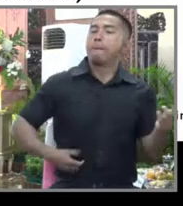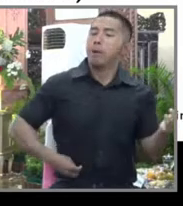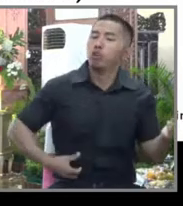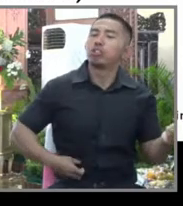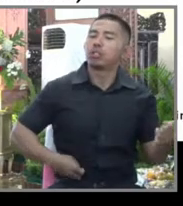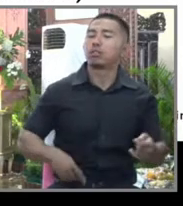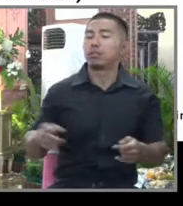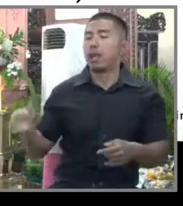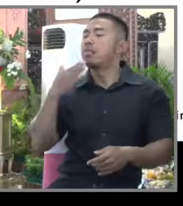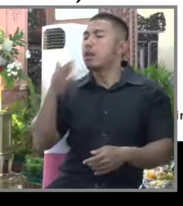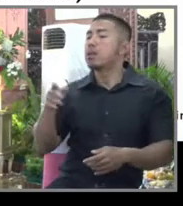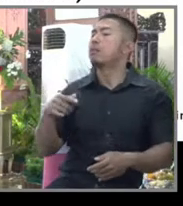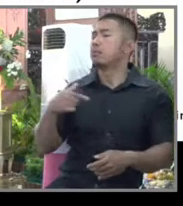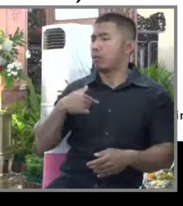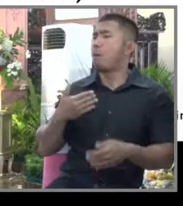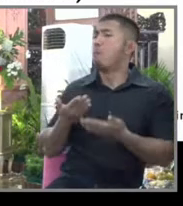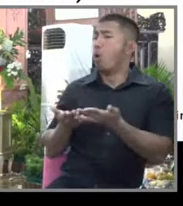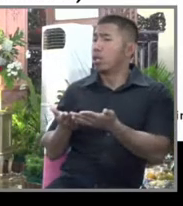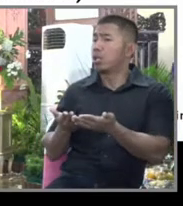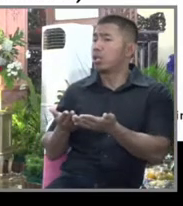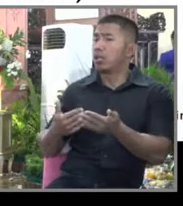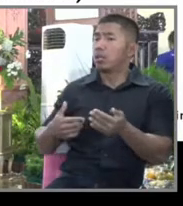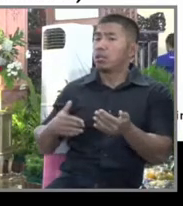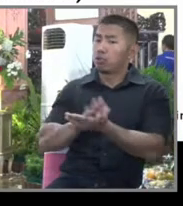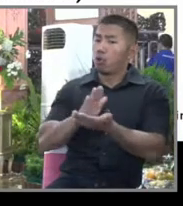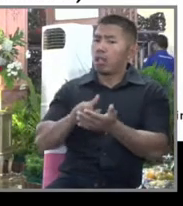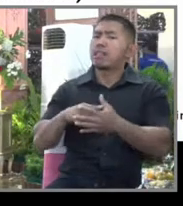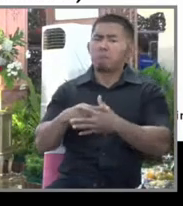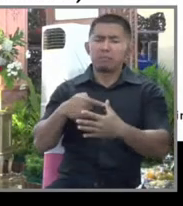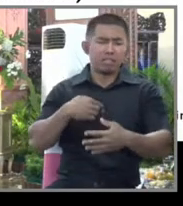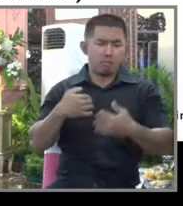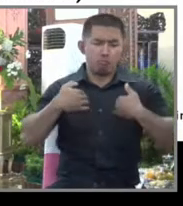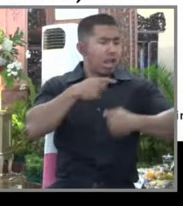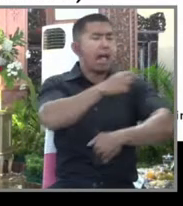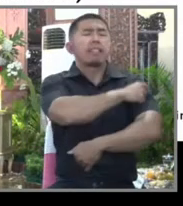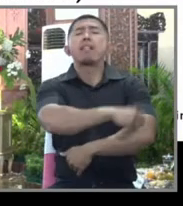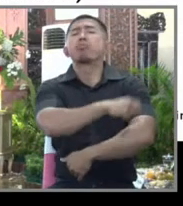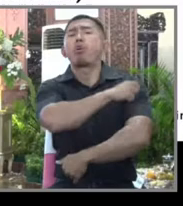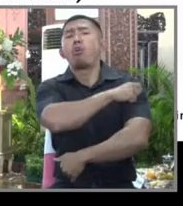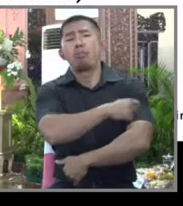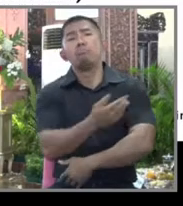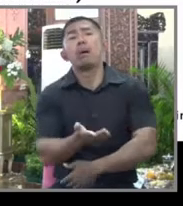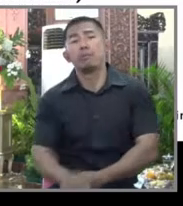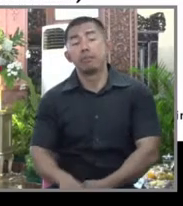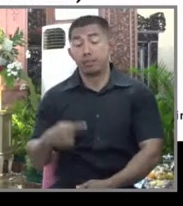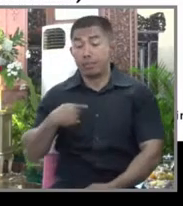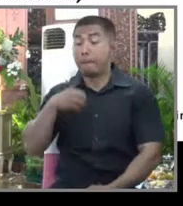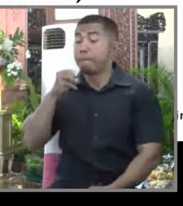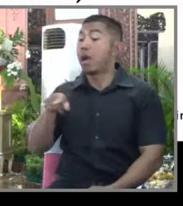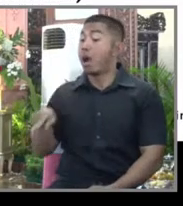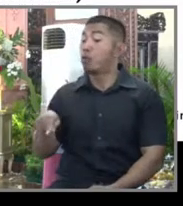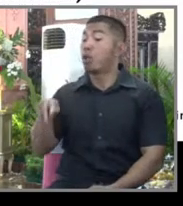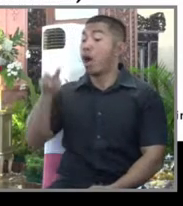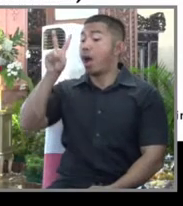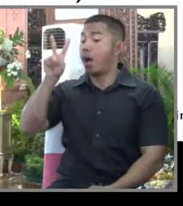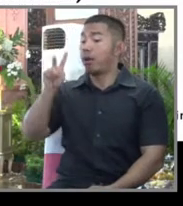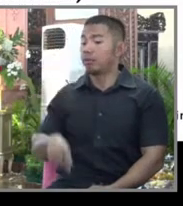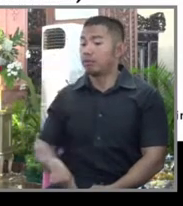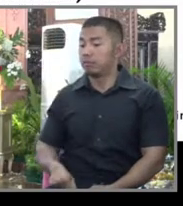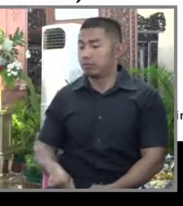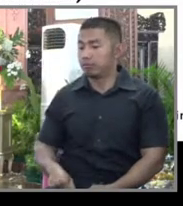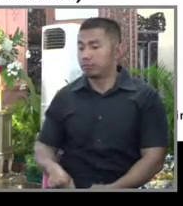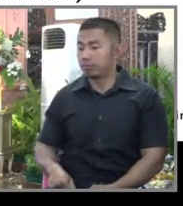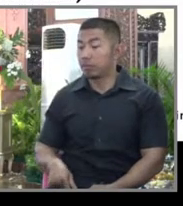Pak apakah boleh saya sekolah karena saya tatoan tapi Hai saya bilang kamu ini khusus